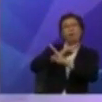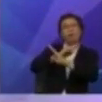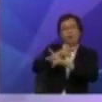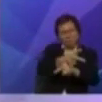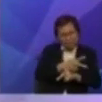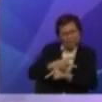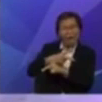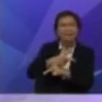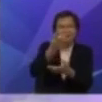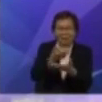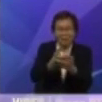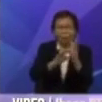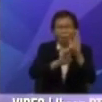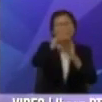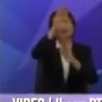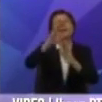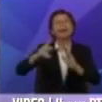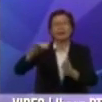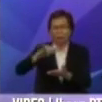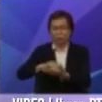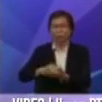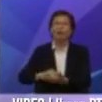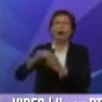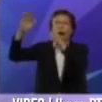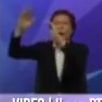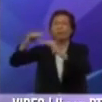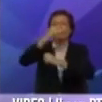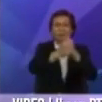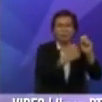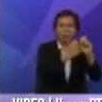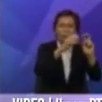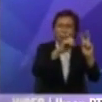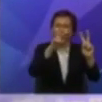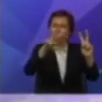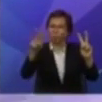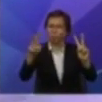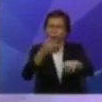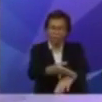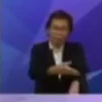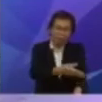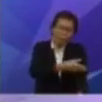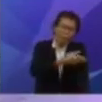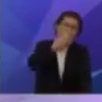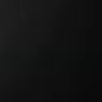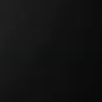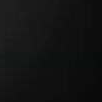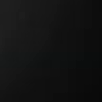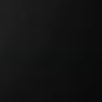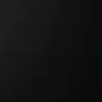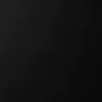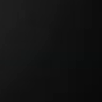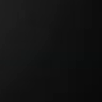pulih. Itu harapan kita tahun 2022 bertambah lebih baik daripada yang ada sekarang.